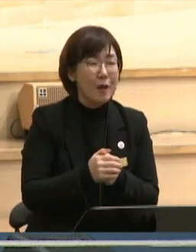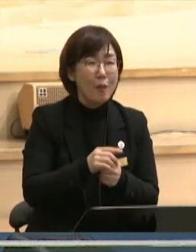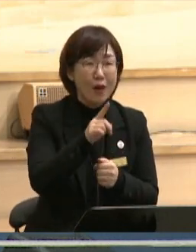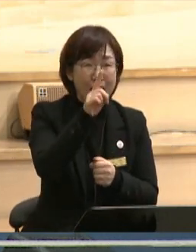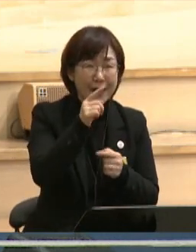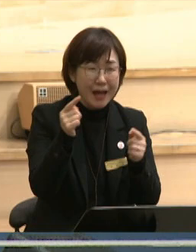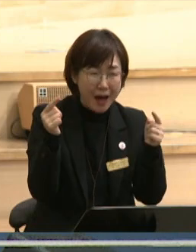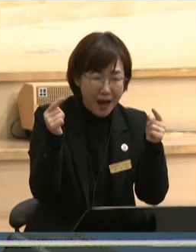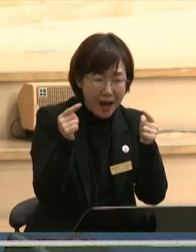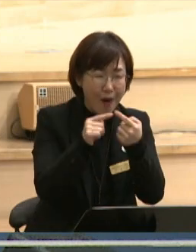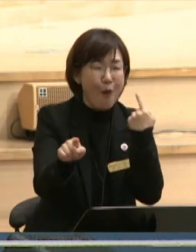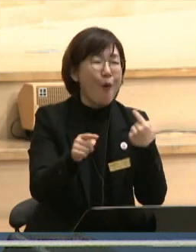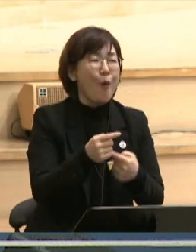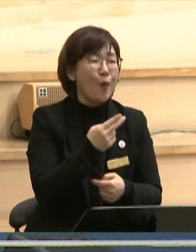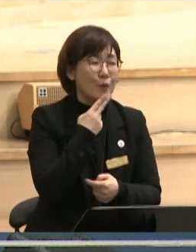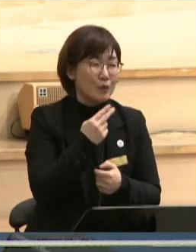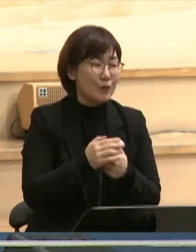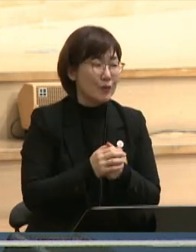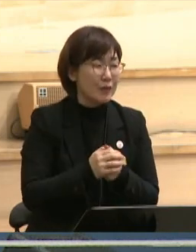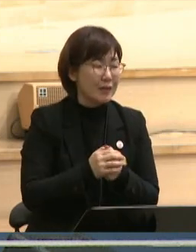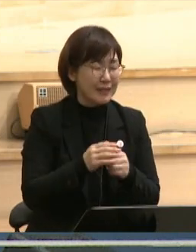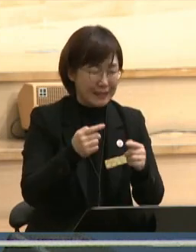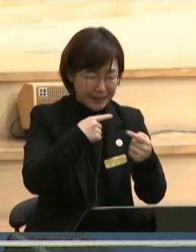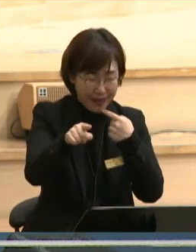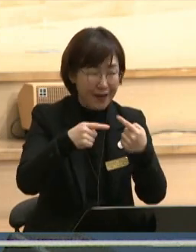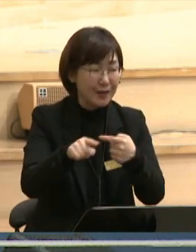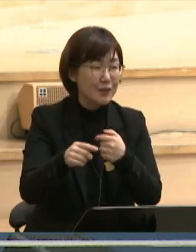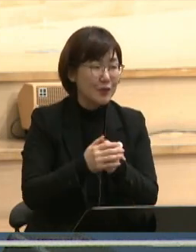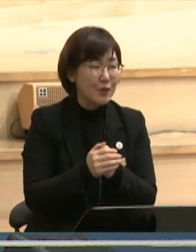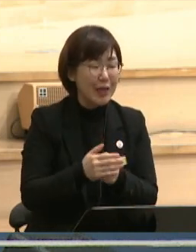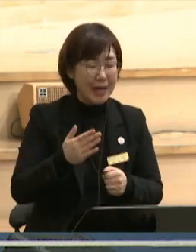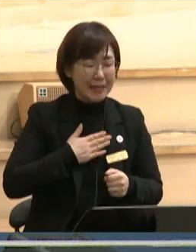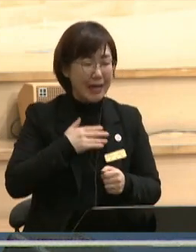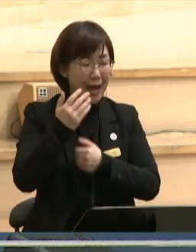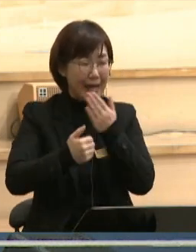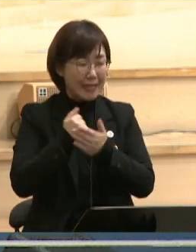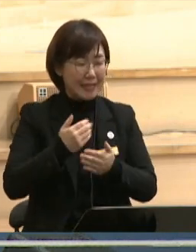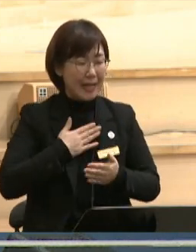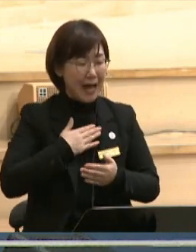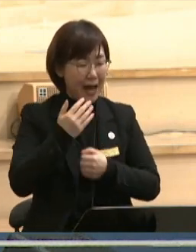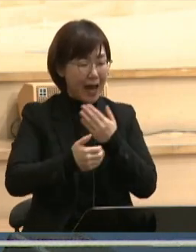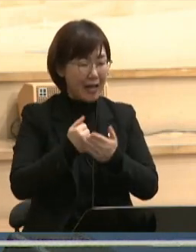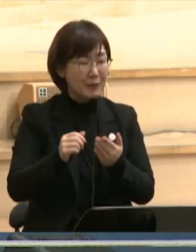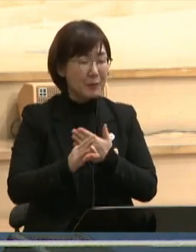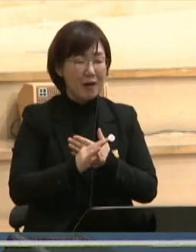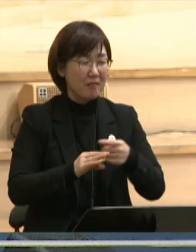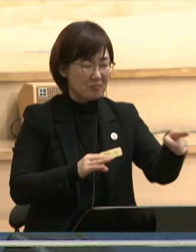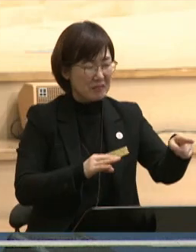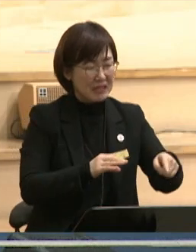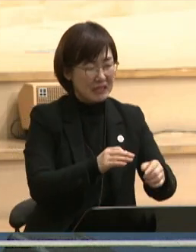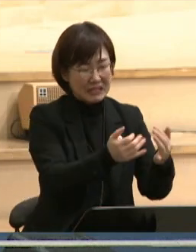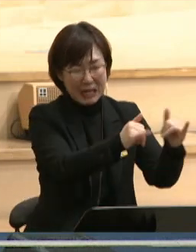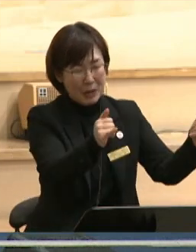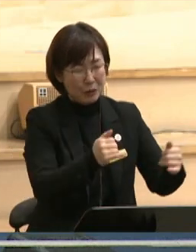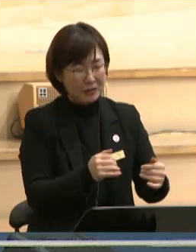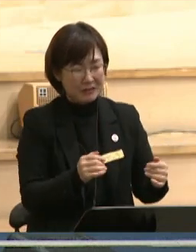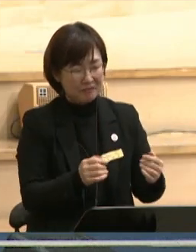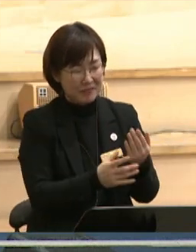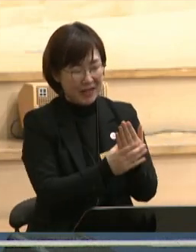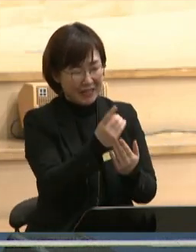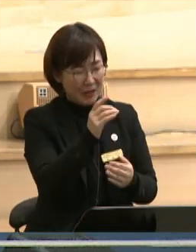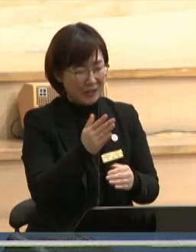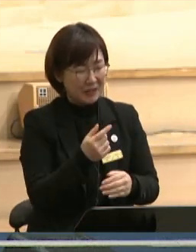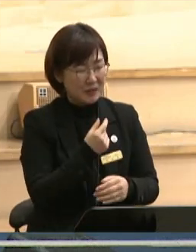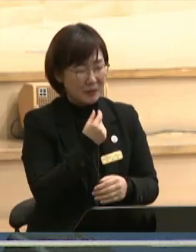맞는게 없을 것입니다 만약 제가 하나님이라면 저는 저 같은 인간하고는 하나가 되고 싶지 않을 것 같습니다 그런데 왜